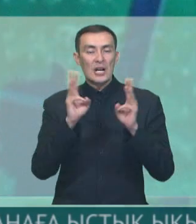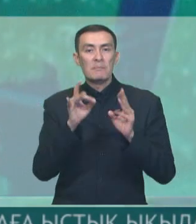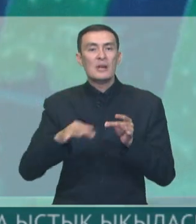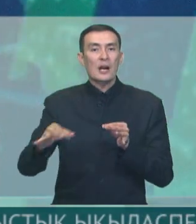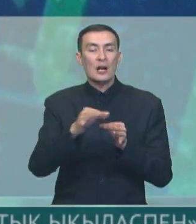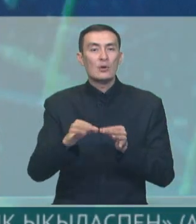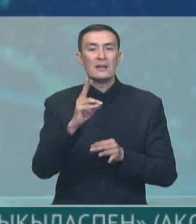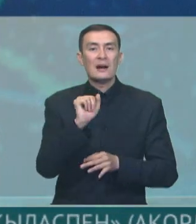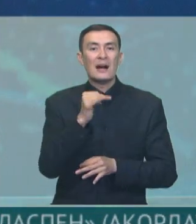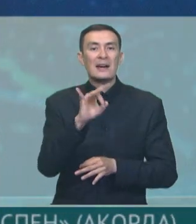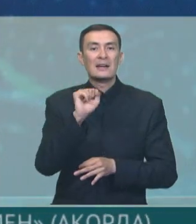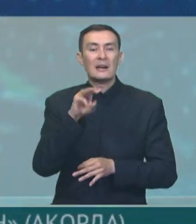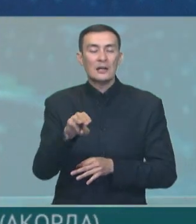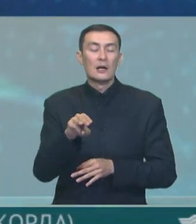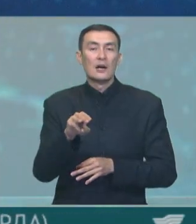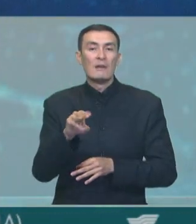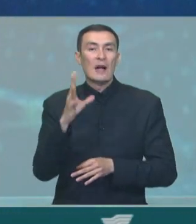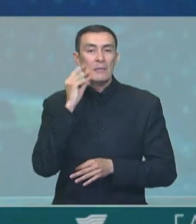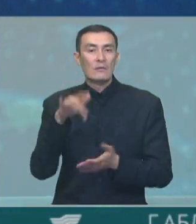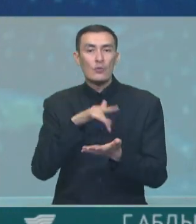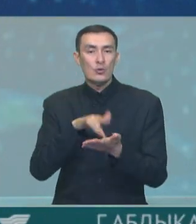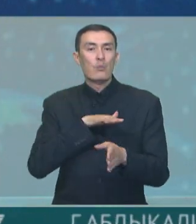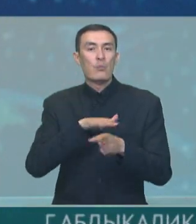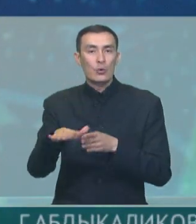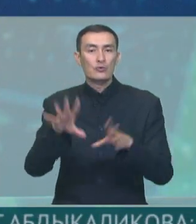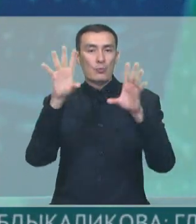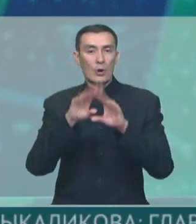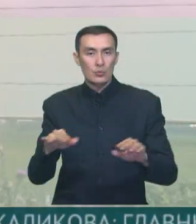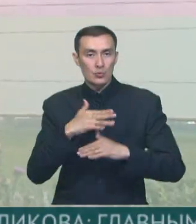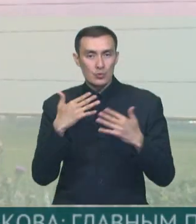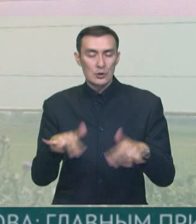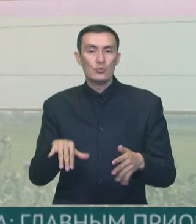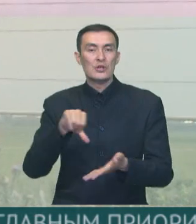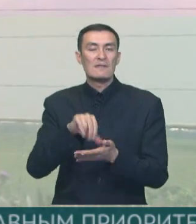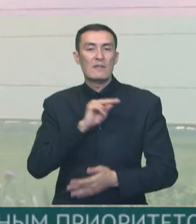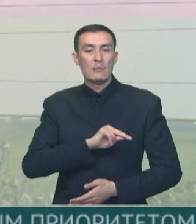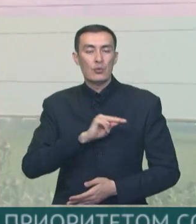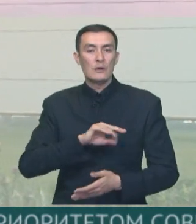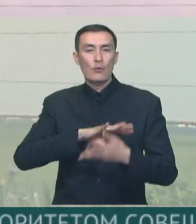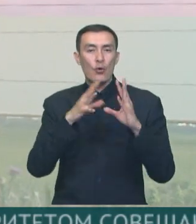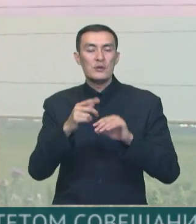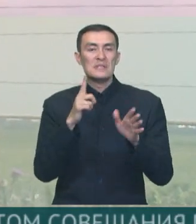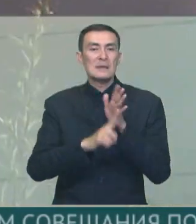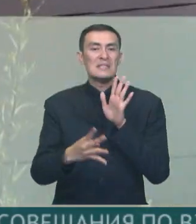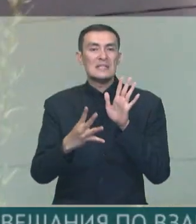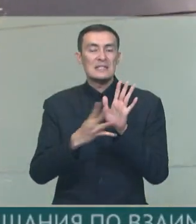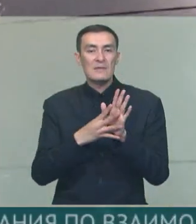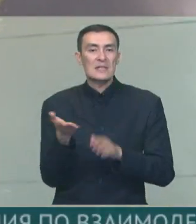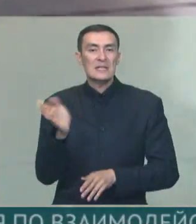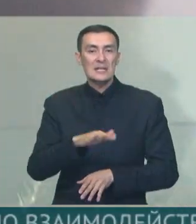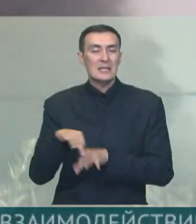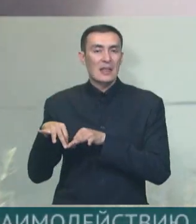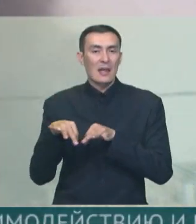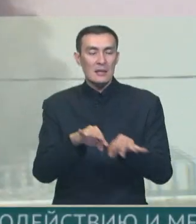микрорайоне Кайрат Турксибского района Алматы полностью потушен. В работе было задействовано в общем 79 единиц